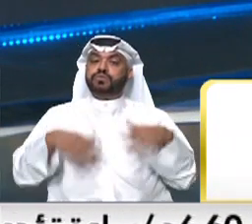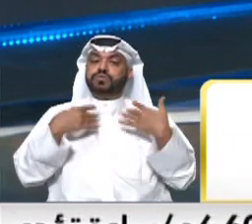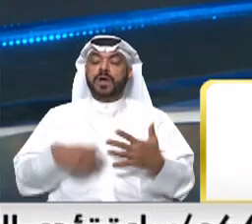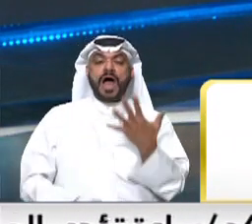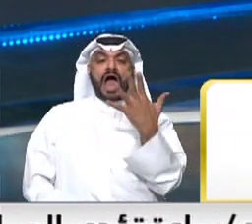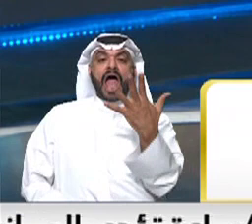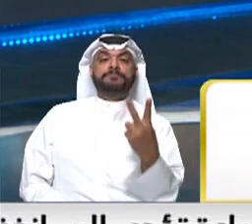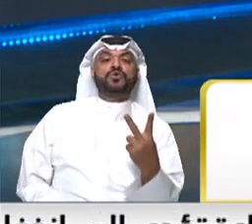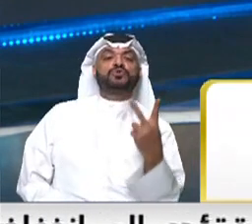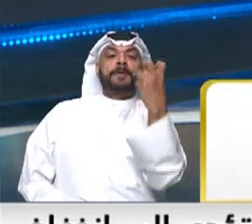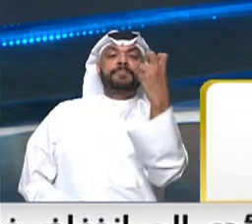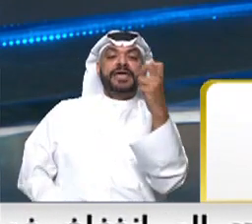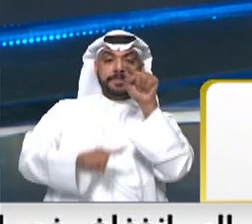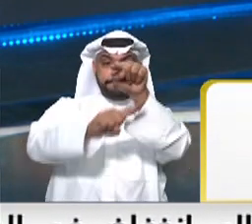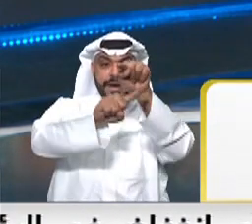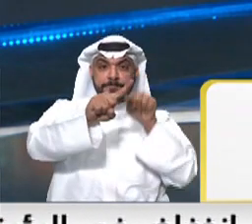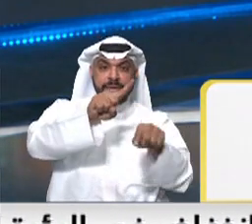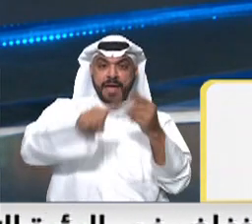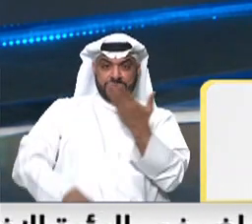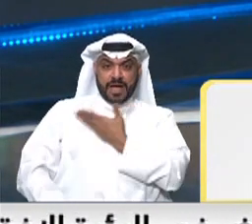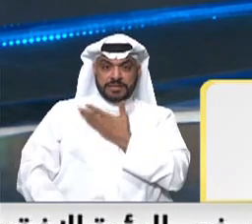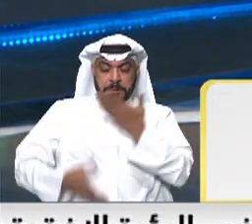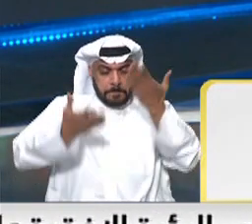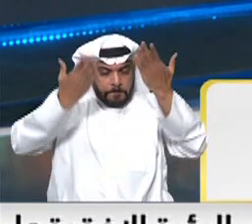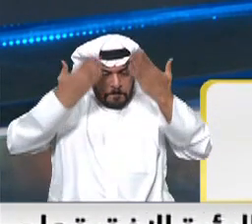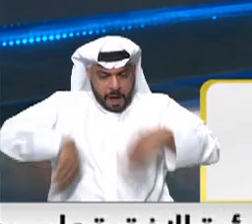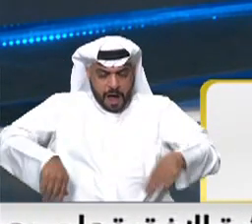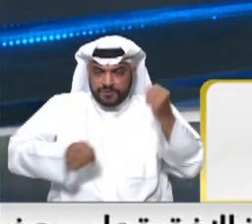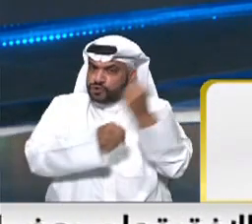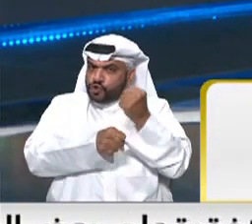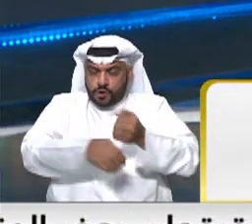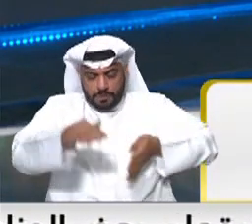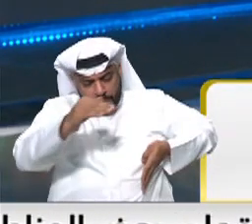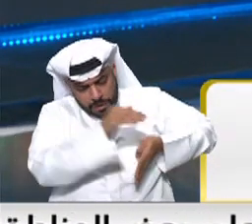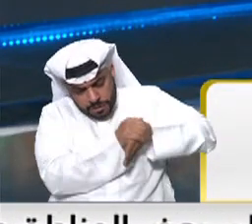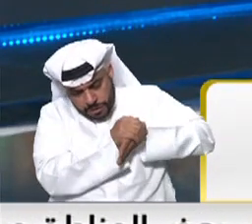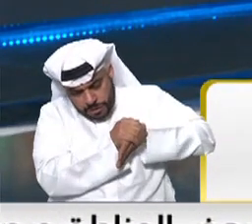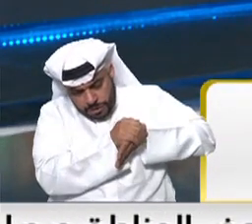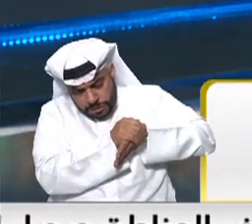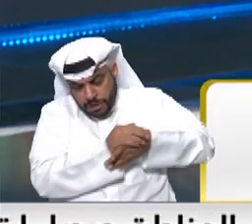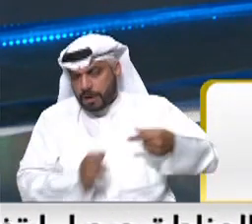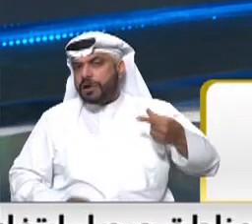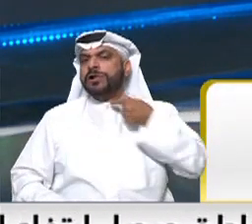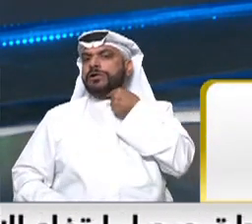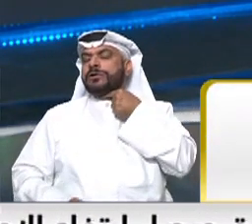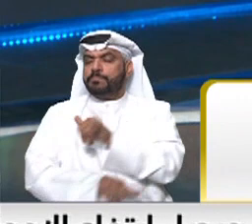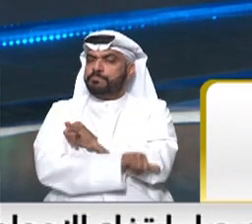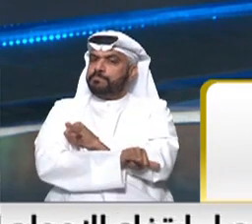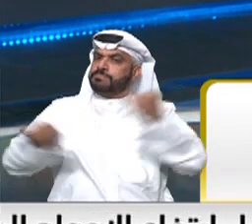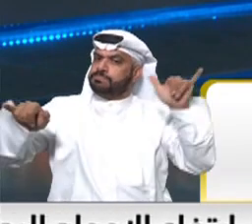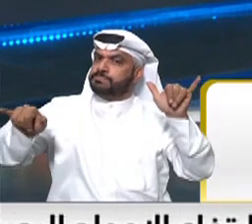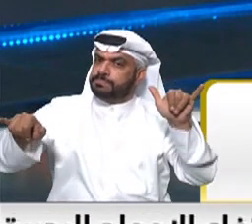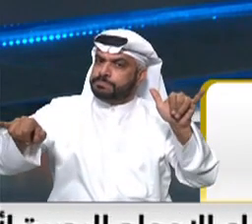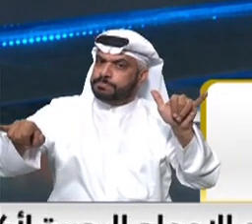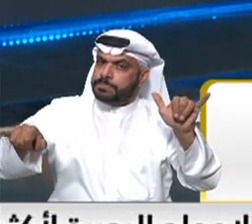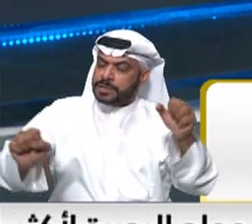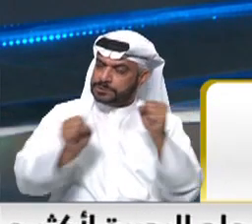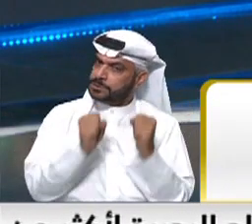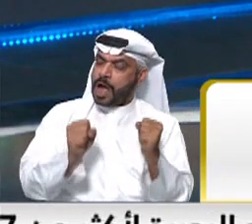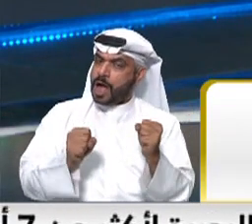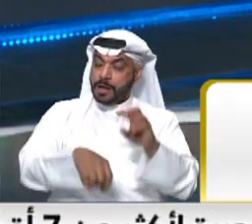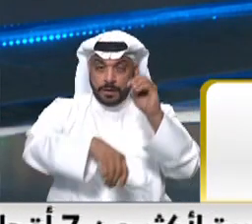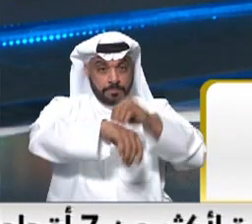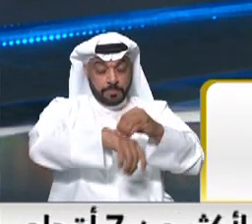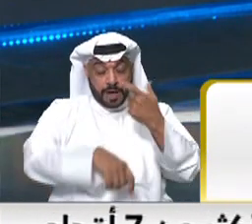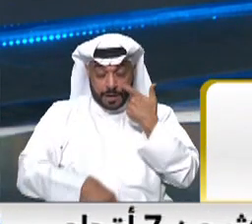75% من سكان القطاع نزحوا الى مناطق متفرقه بسبب العدوان الاسرائيلي ما ينذر